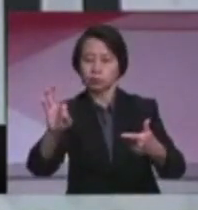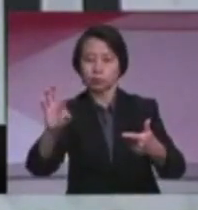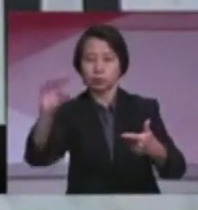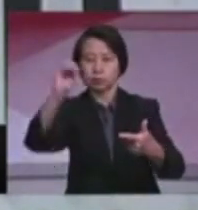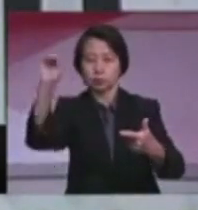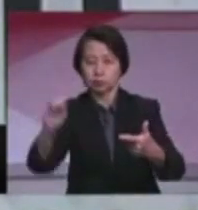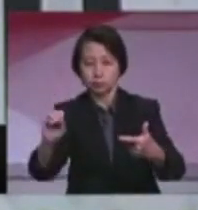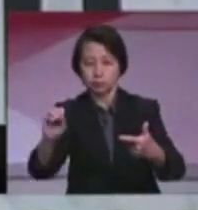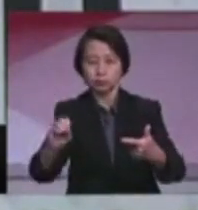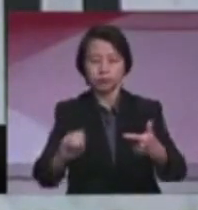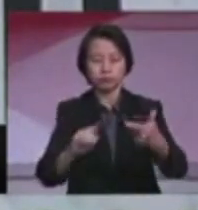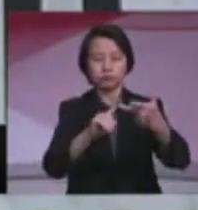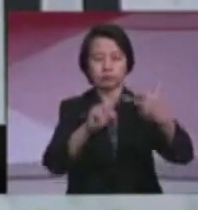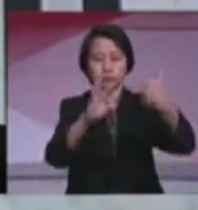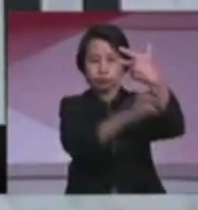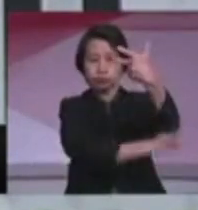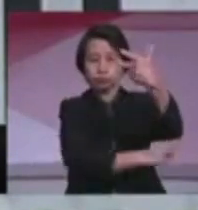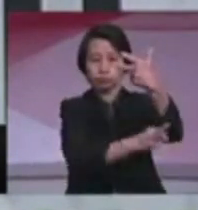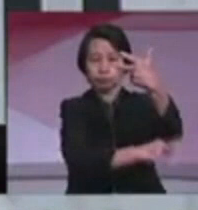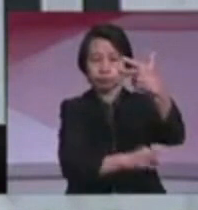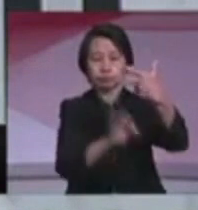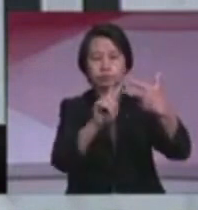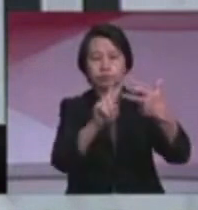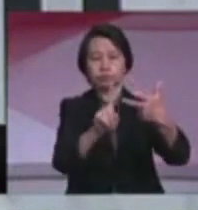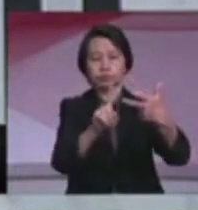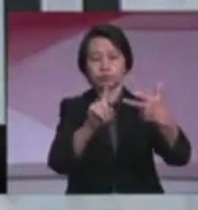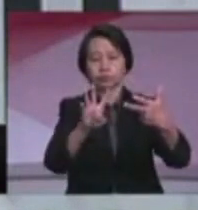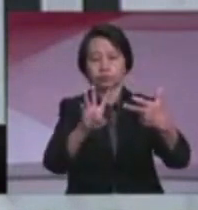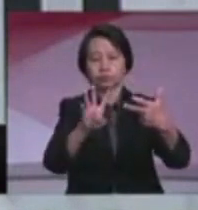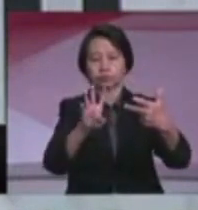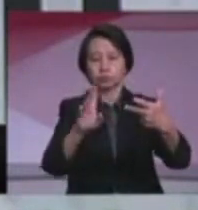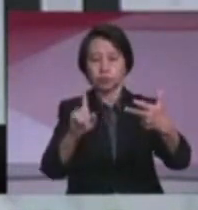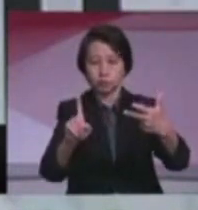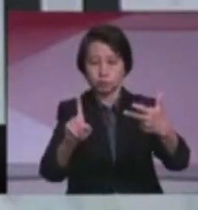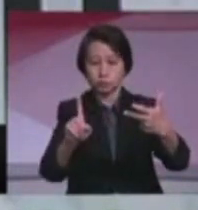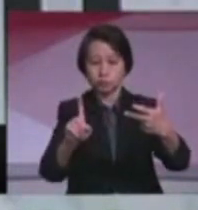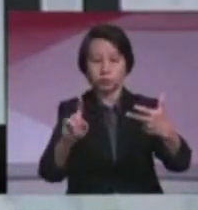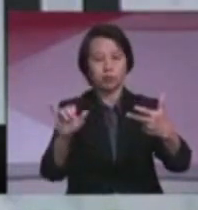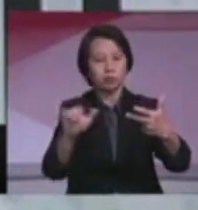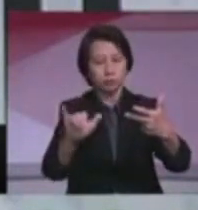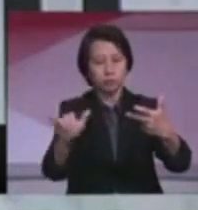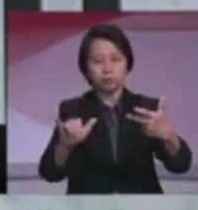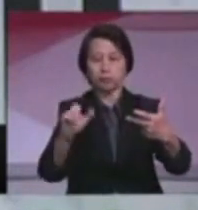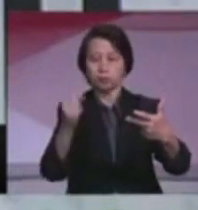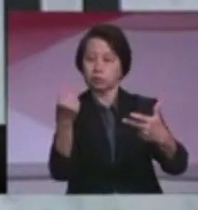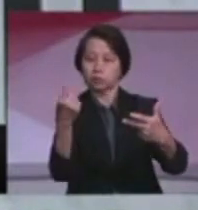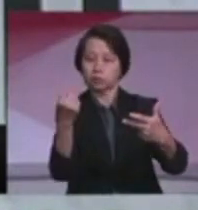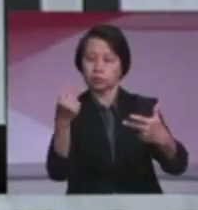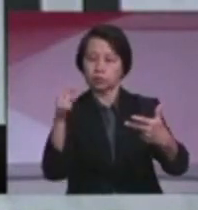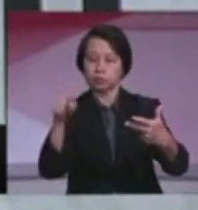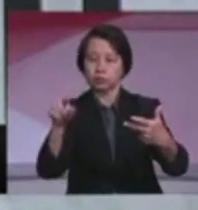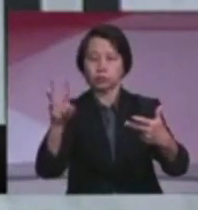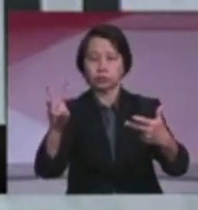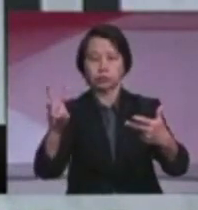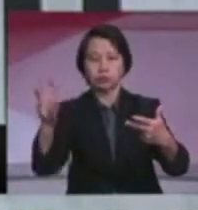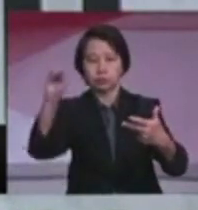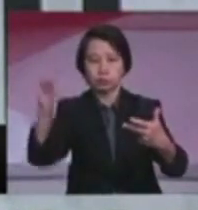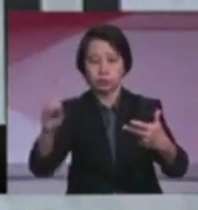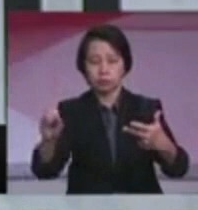26.9% dan negeri Sembilan sebanyak 141 kes iaitu bersamaan dengan